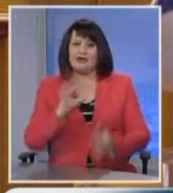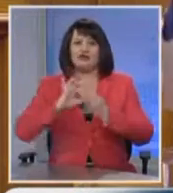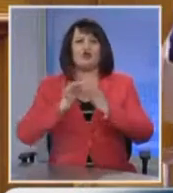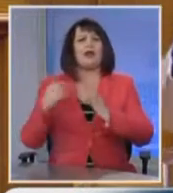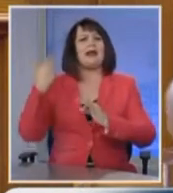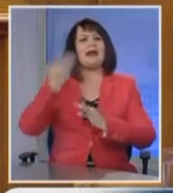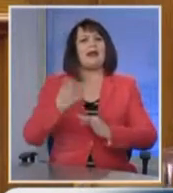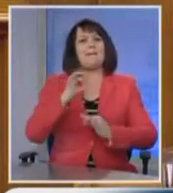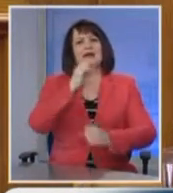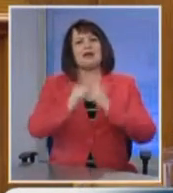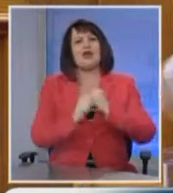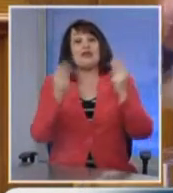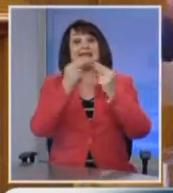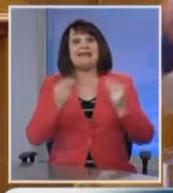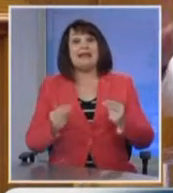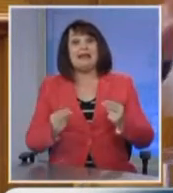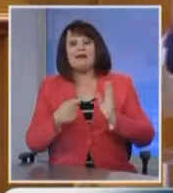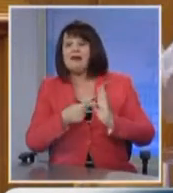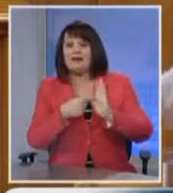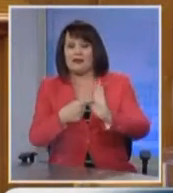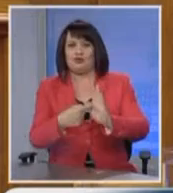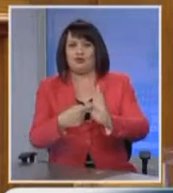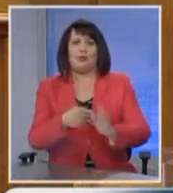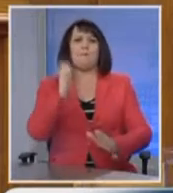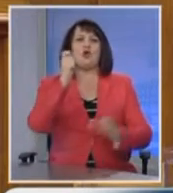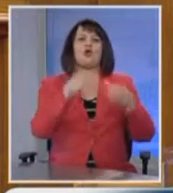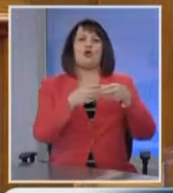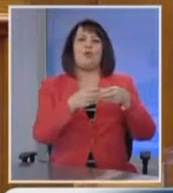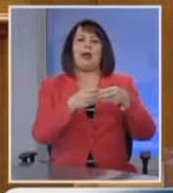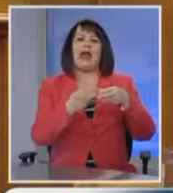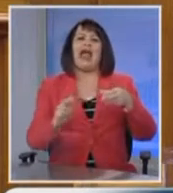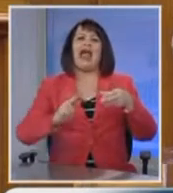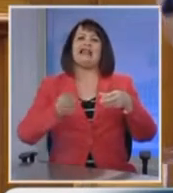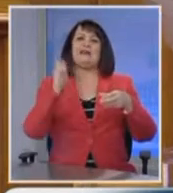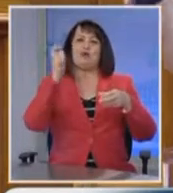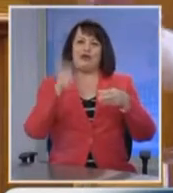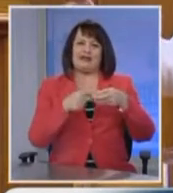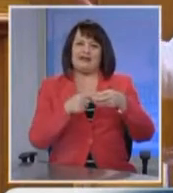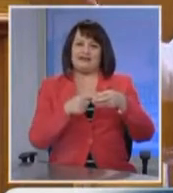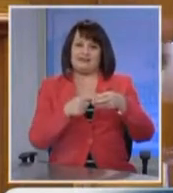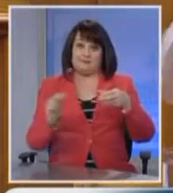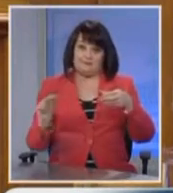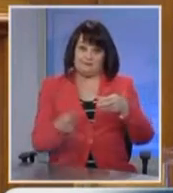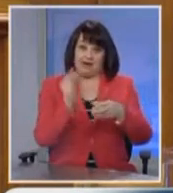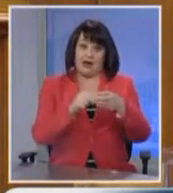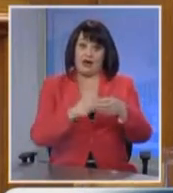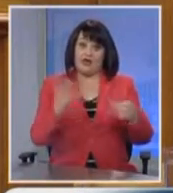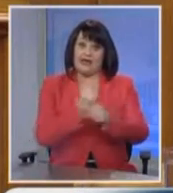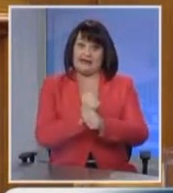από τα τελευταία 50 χρόνια, ένα κόμμα της αντιπολιτεύσεως κερδίζει τις εκλογές και γίνεται κυβέρνηση